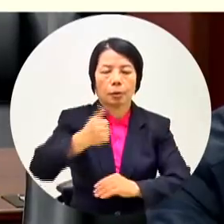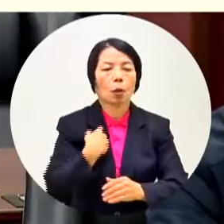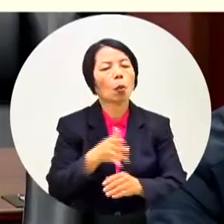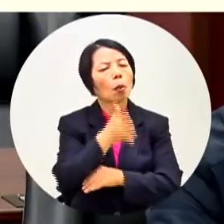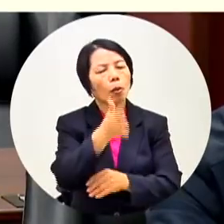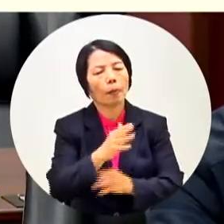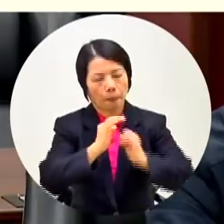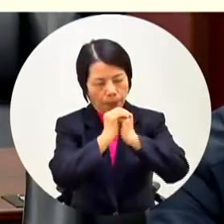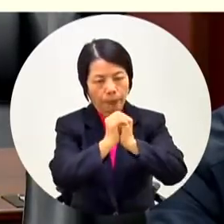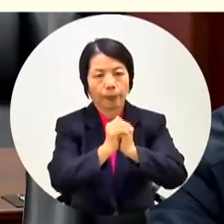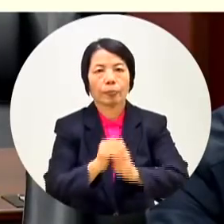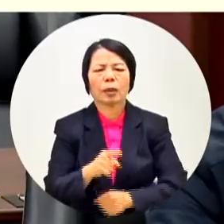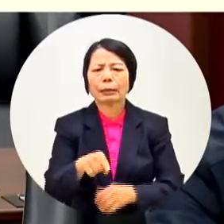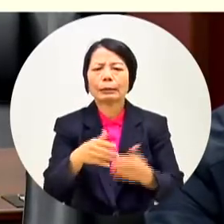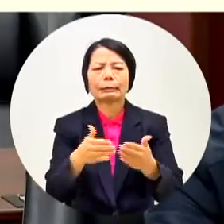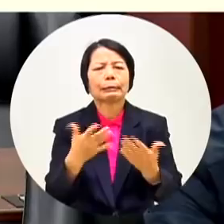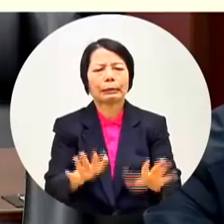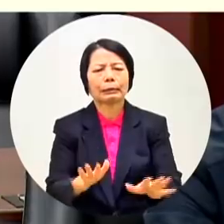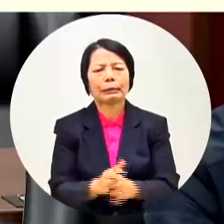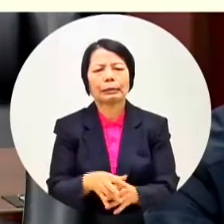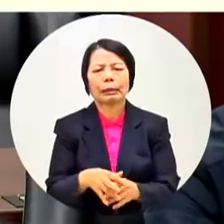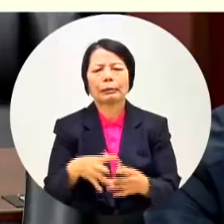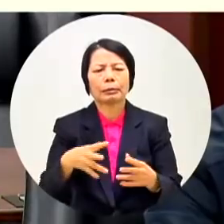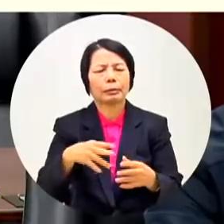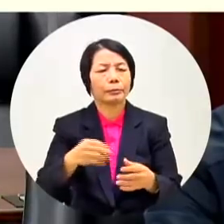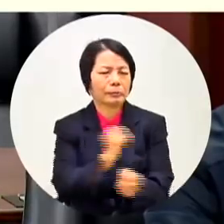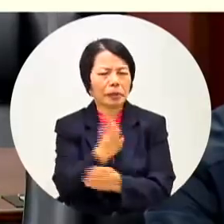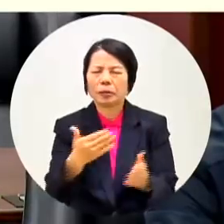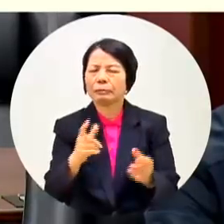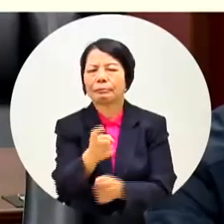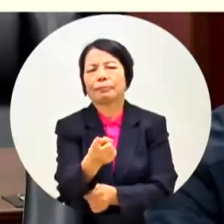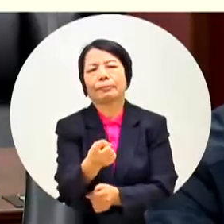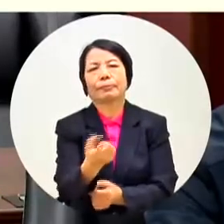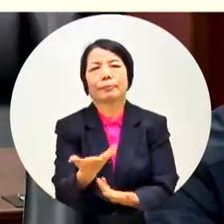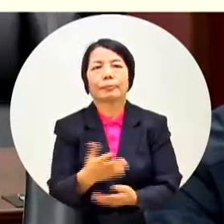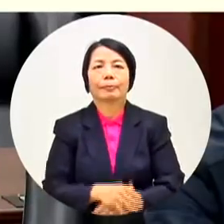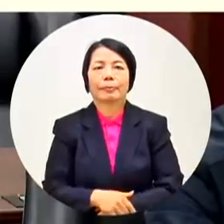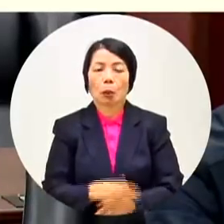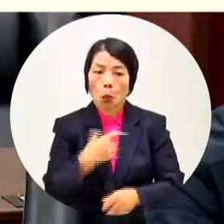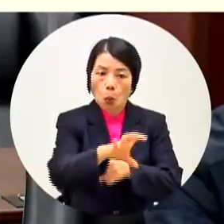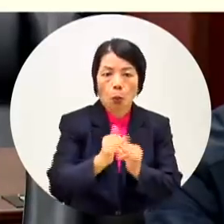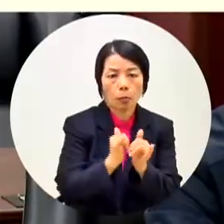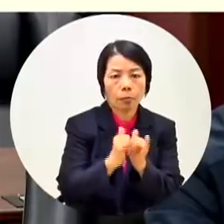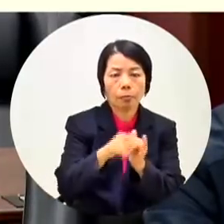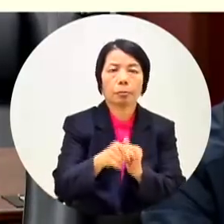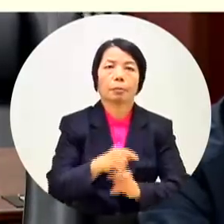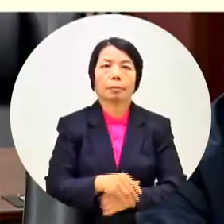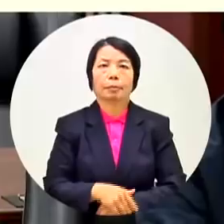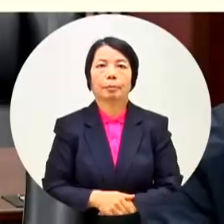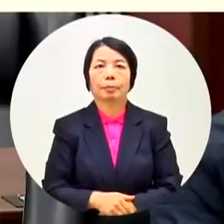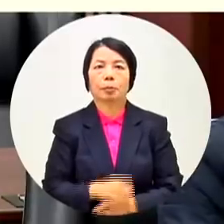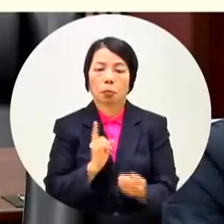啊，我们的乡亲哦，在这方面哦，我们相信在这方面哦，他不是一次性